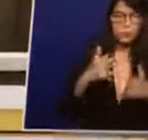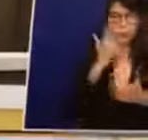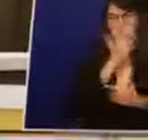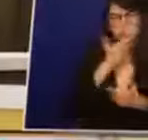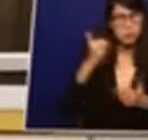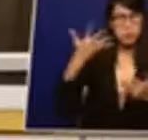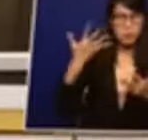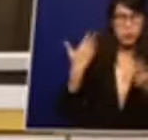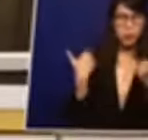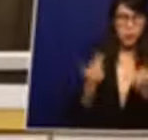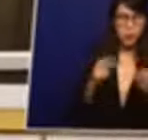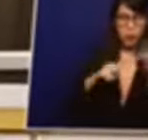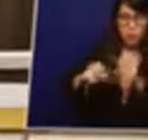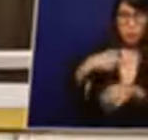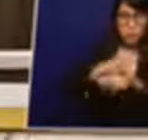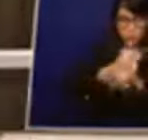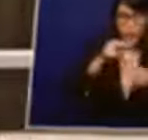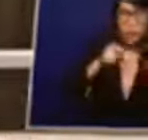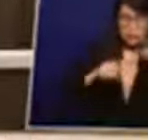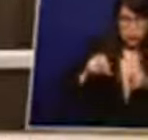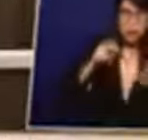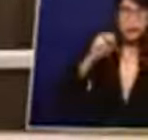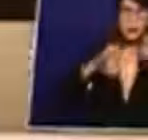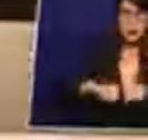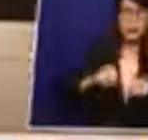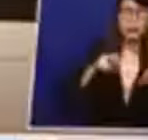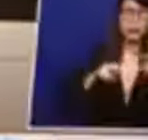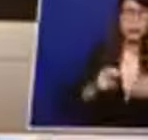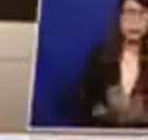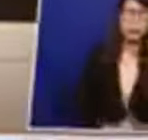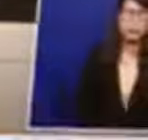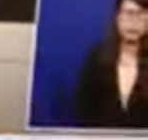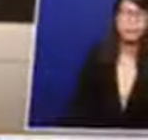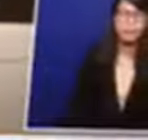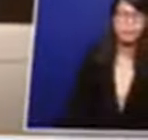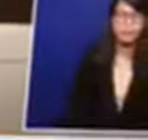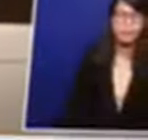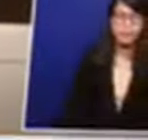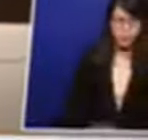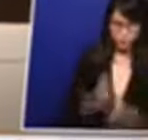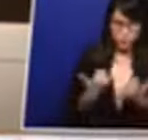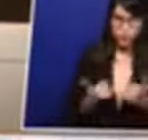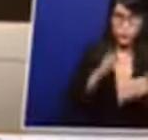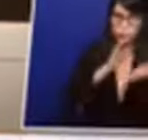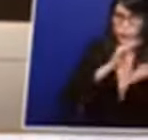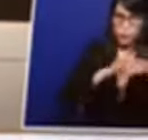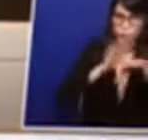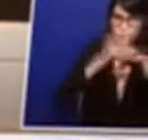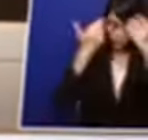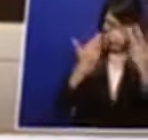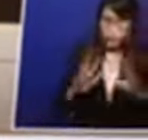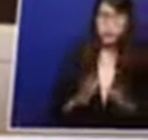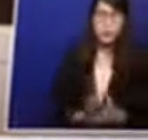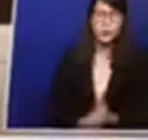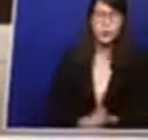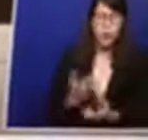ขอให้ท่านประธานช่วยวินิจฉัยด้วยนะคะขอบคุณค่ะ ครับก็ผมเตือนแล้วนะครับว่าตะกี้นี้เมื่อสักครู่นี้ว่าอย่